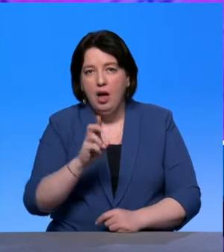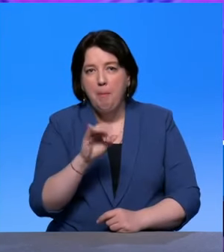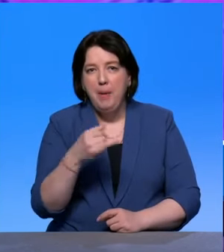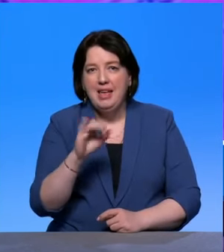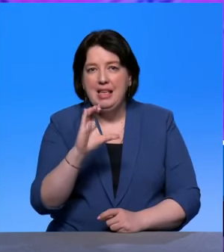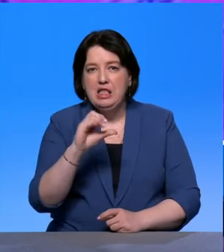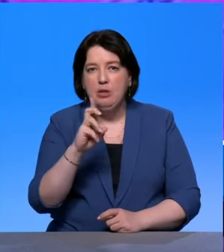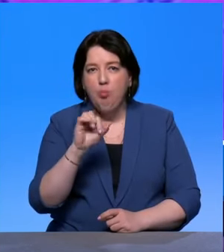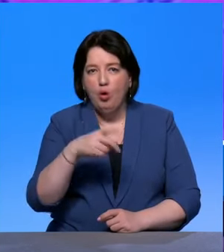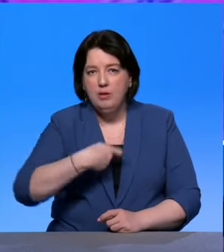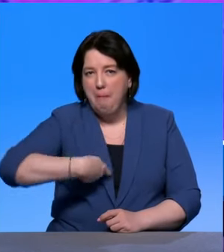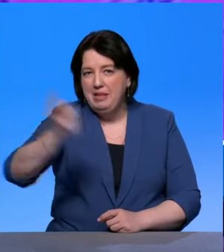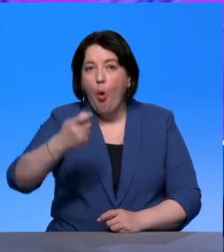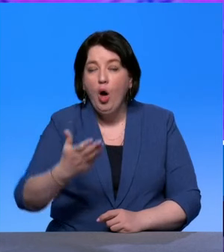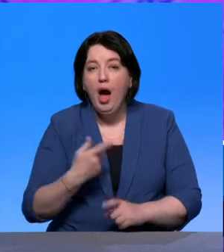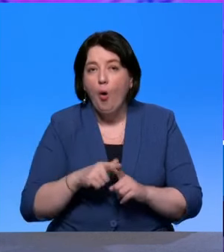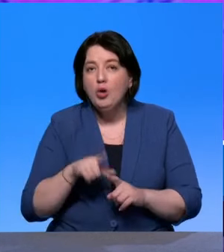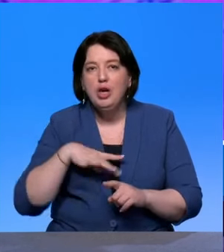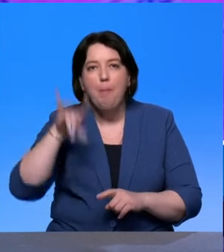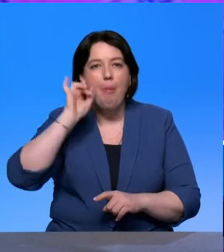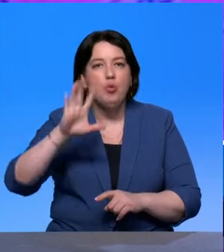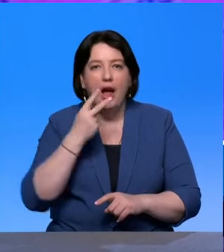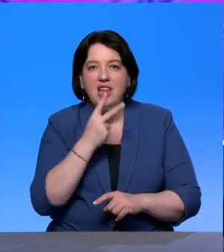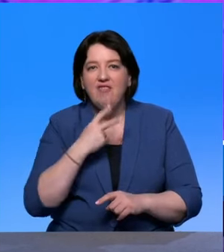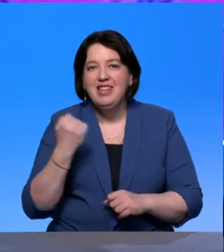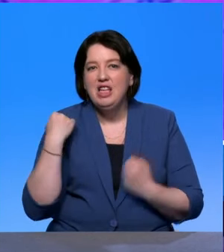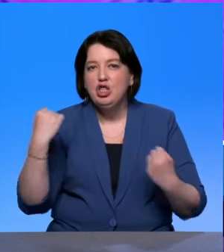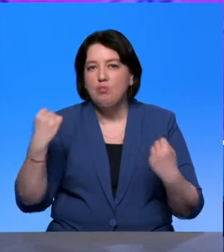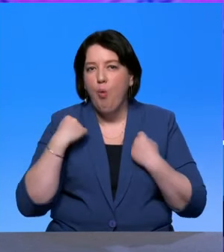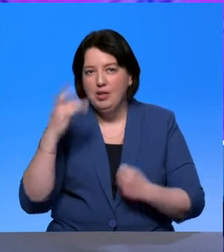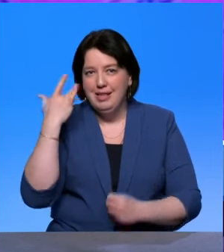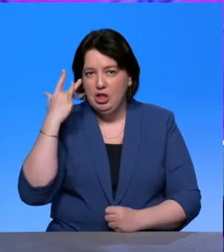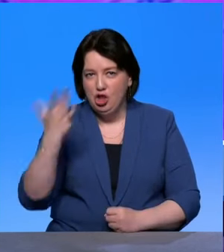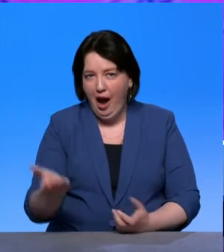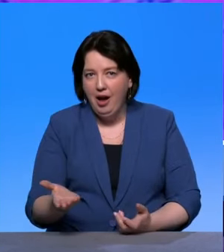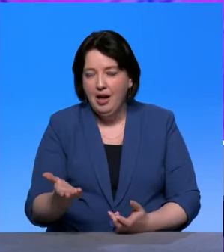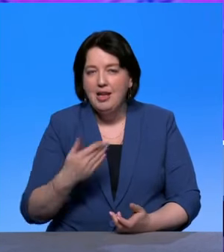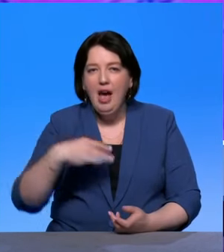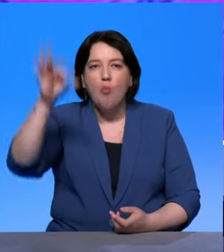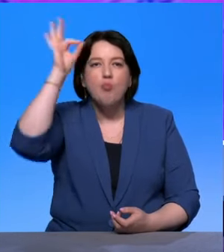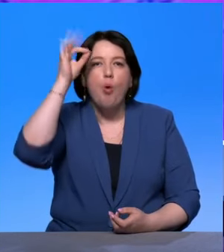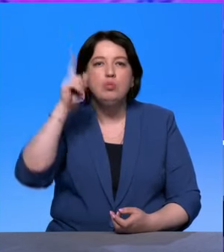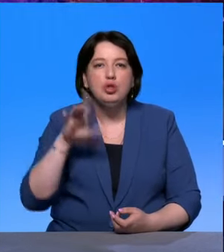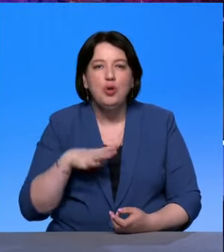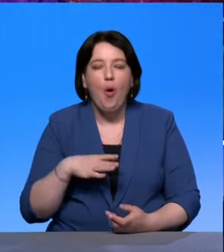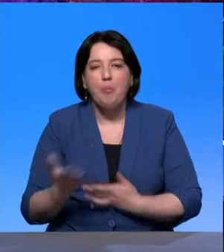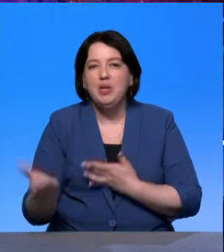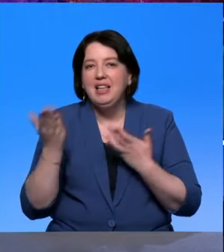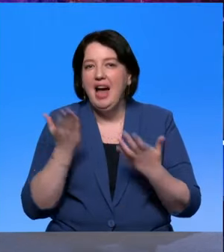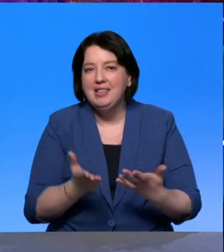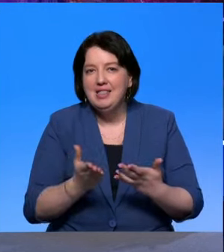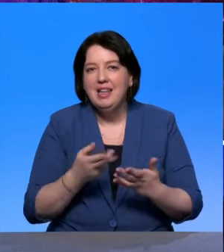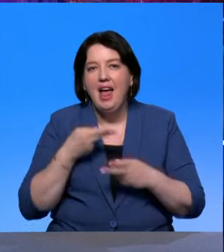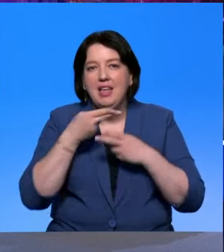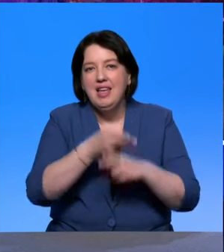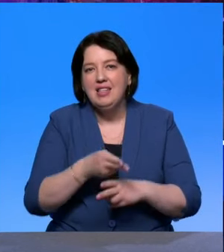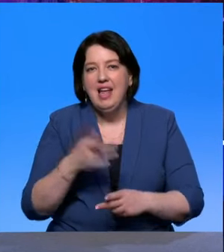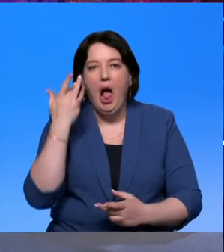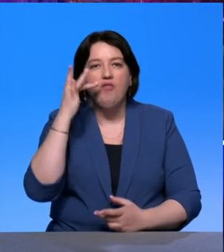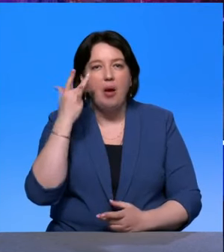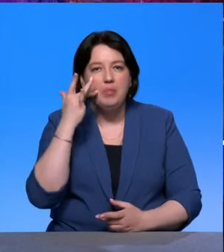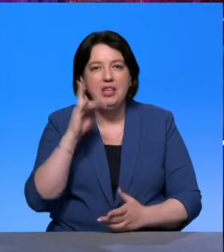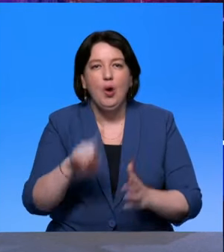игр, но очень популярен в США. Вот я, допустим, помню, меня пригласили, я был в Америке, в Сиэтле,